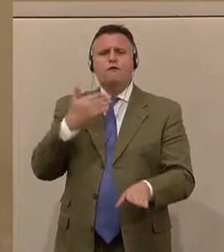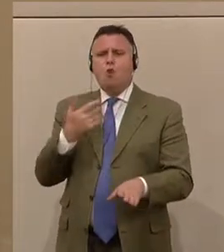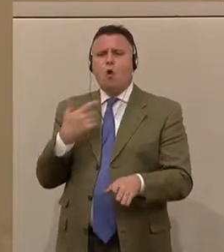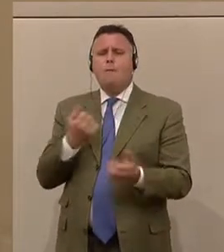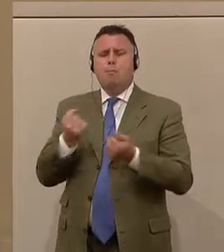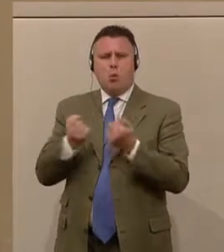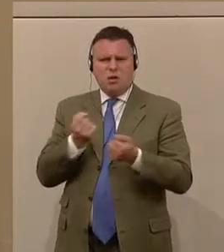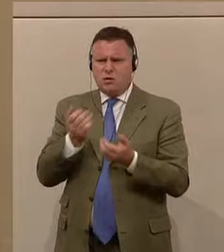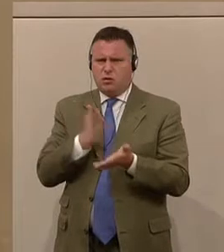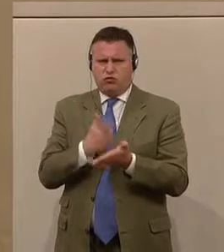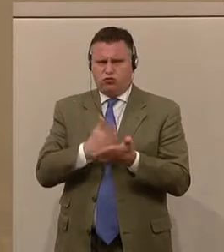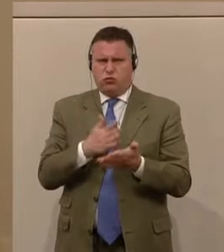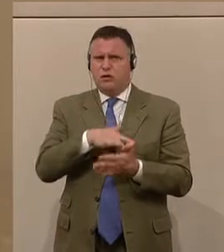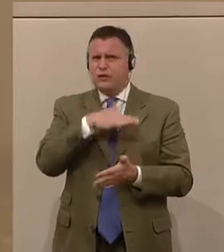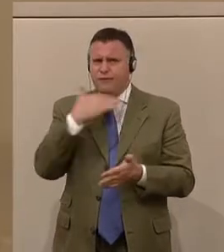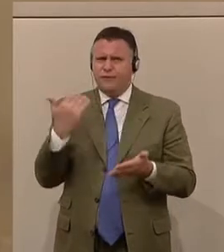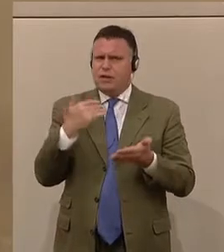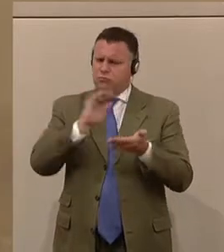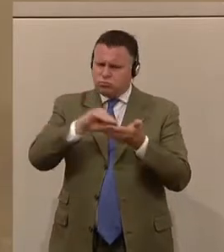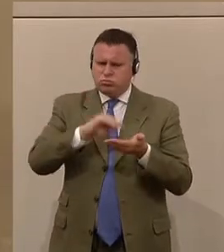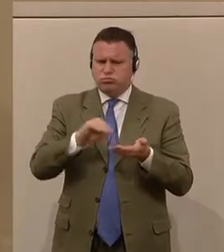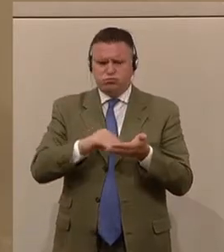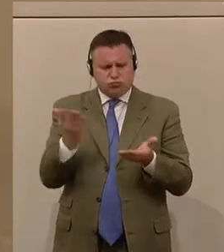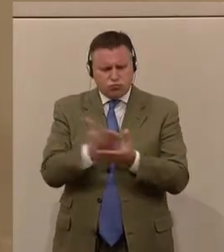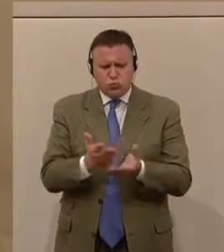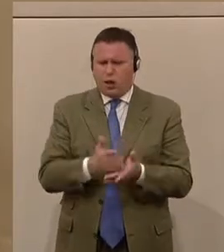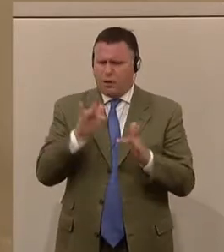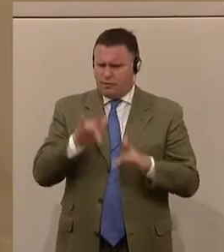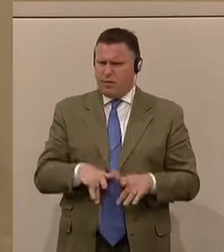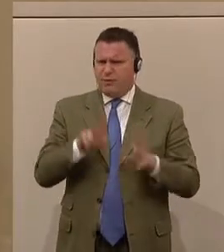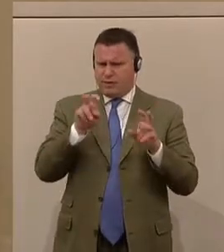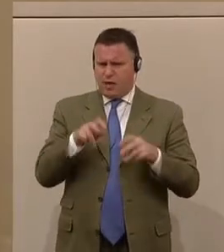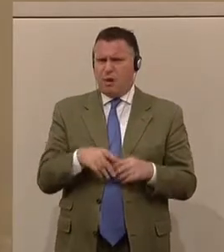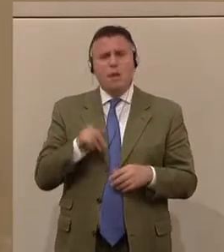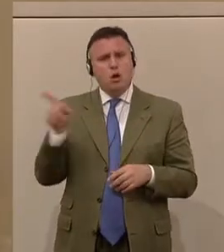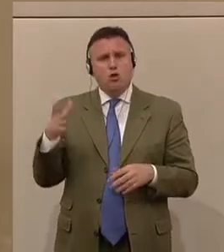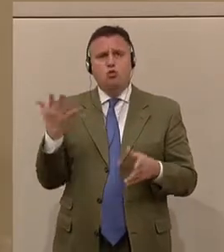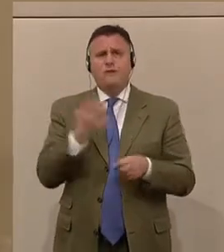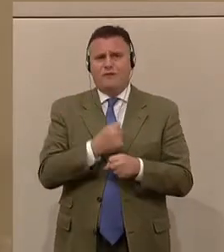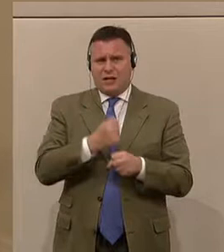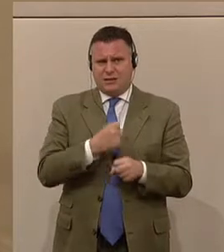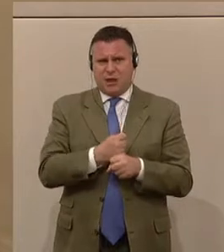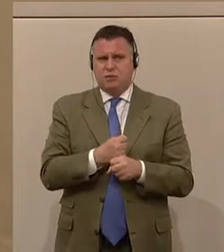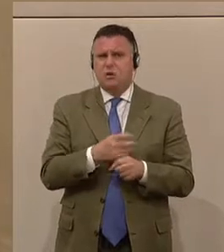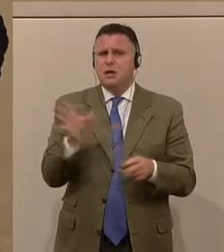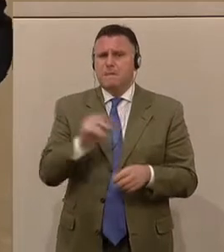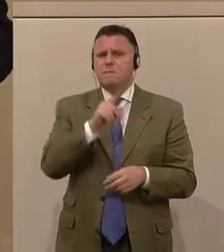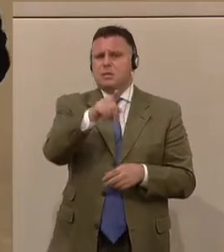gegangen bin, habe ich viele Publikationen dazu gehabt. Aber was tun Sie in dieser Frage